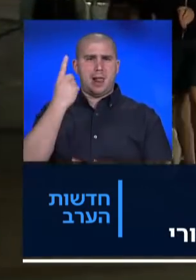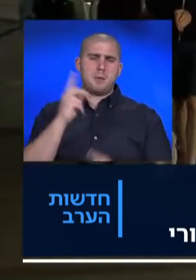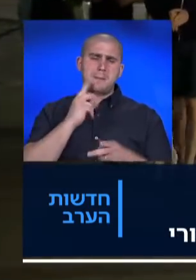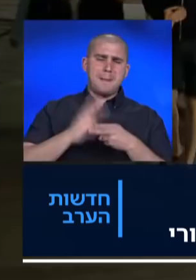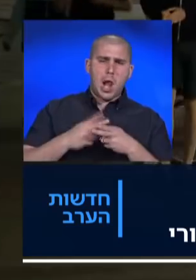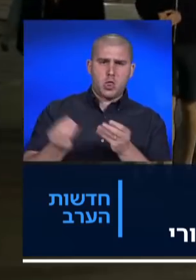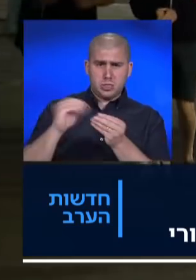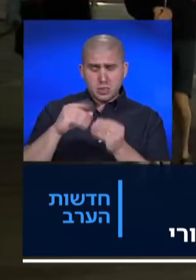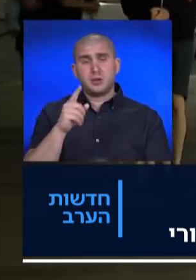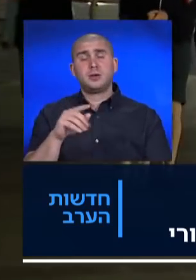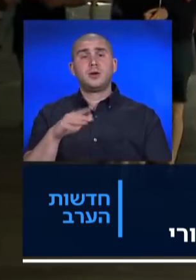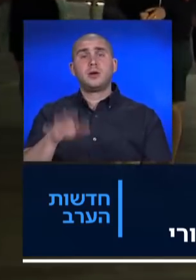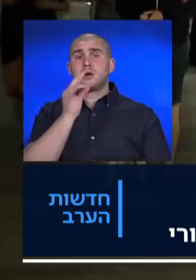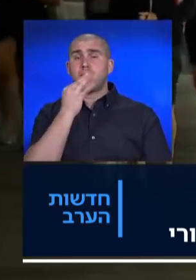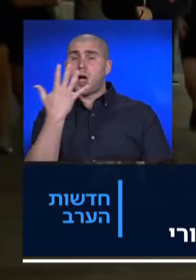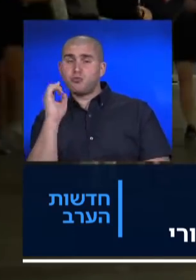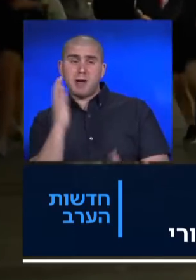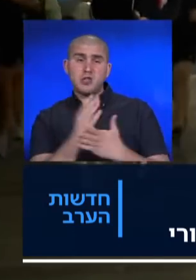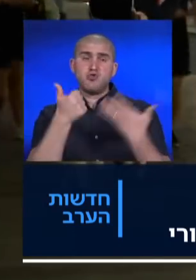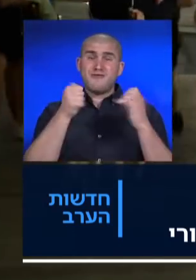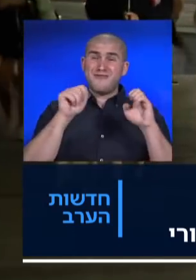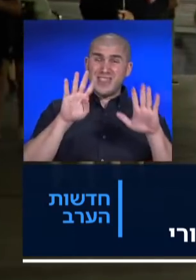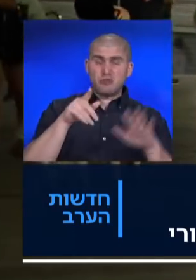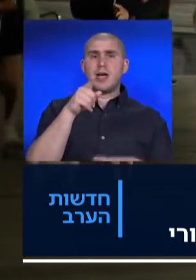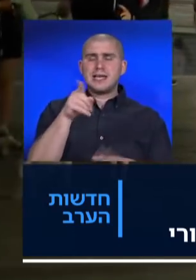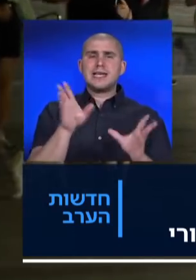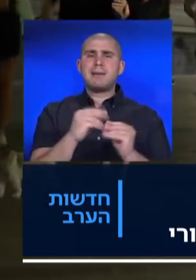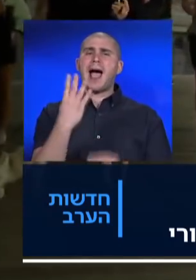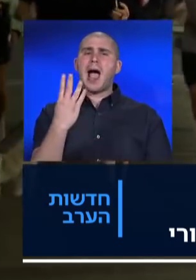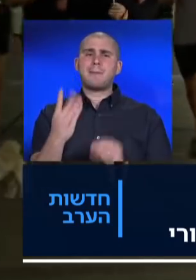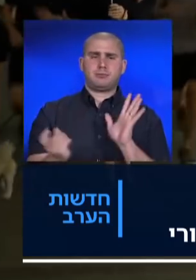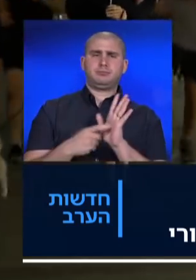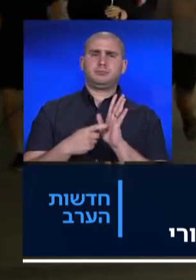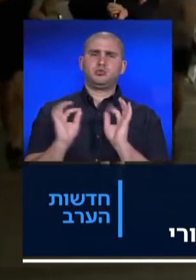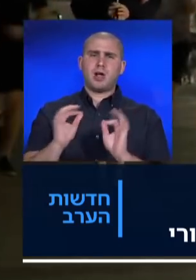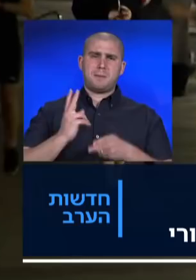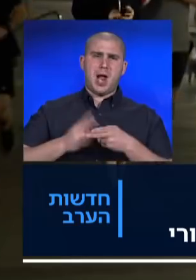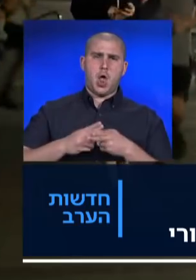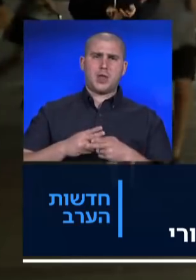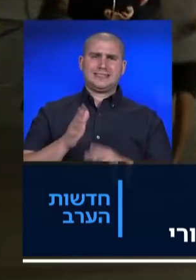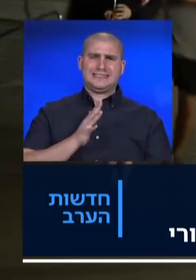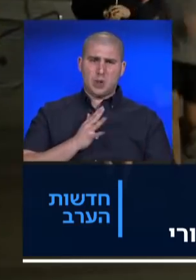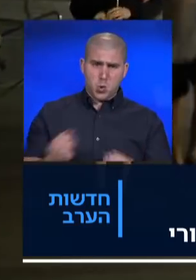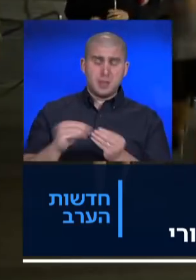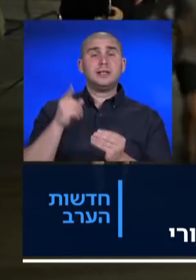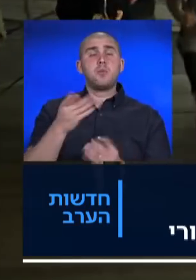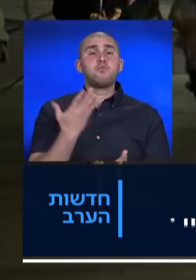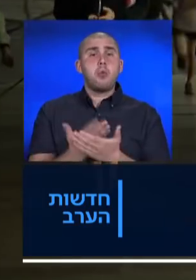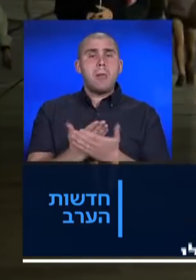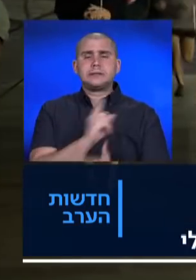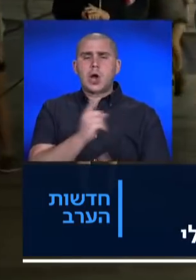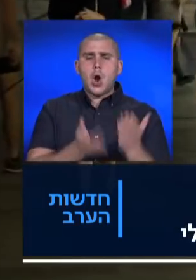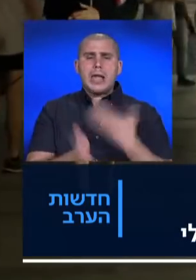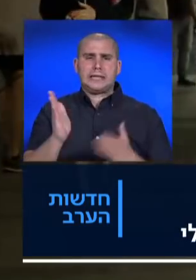בין גיל 50 ל-69 עם ארבעה גורמי סיכון. ולכל אלה מומלץ להשתדל לא לצאת מהבית